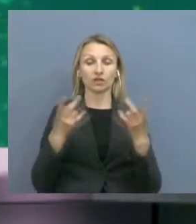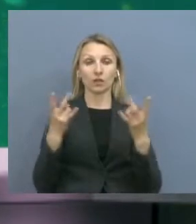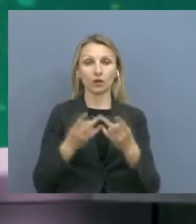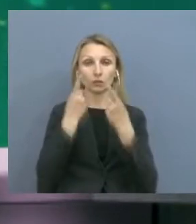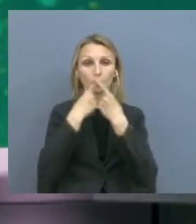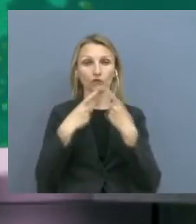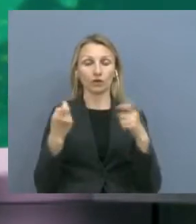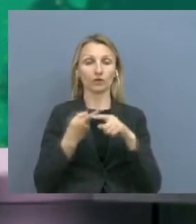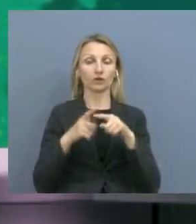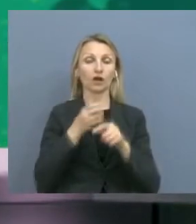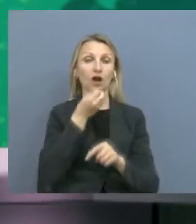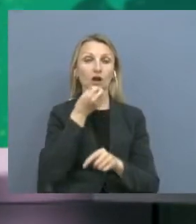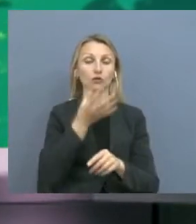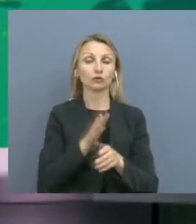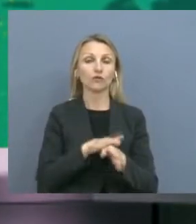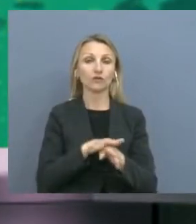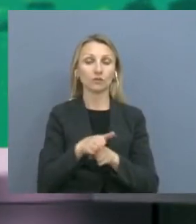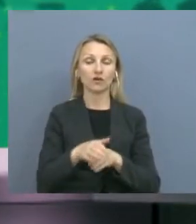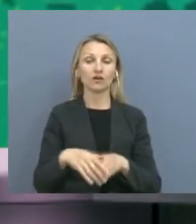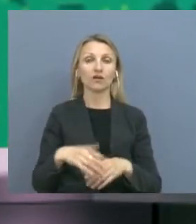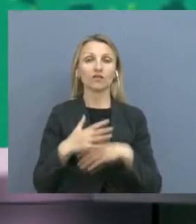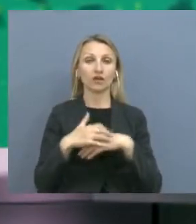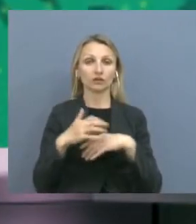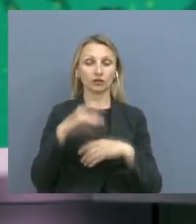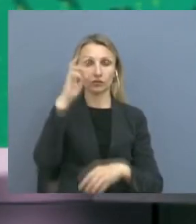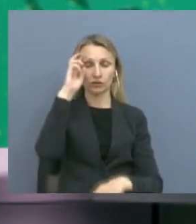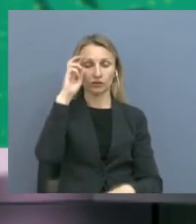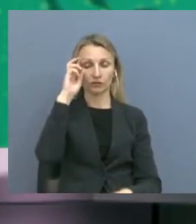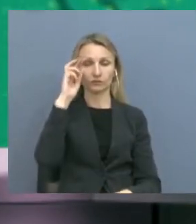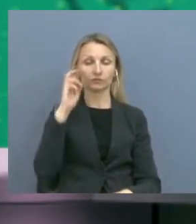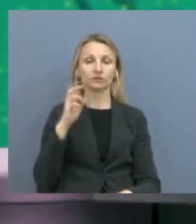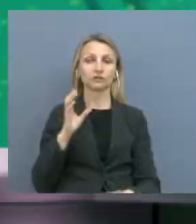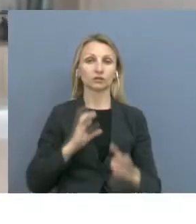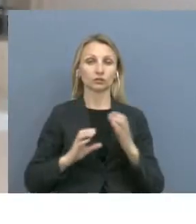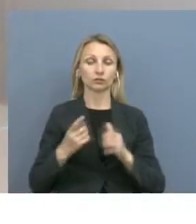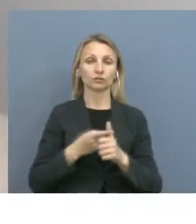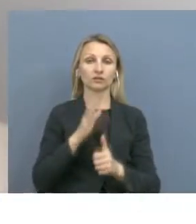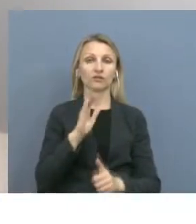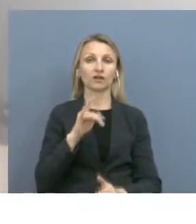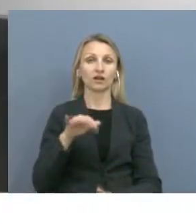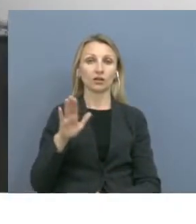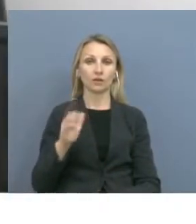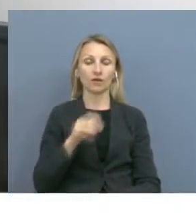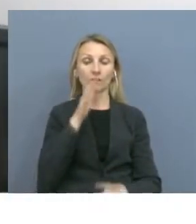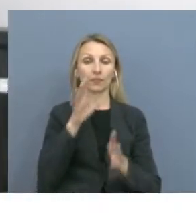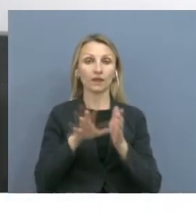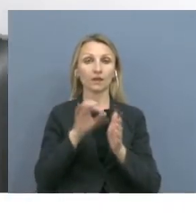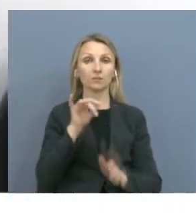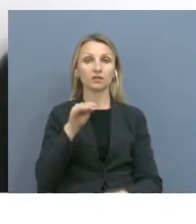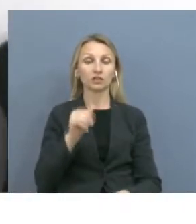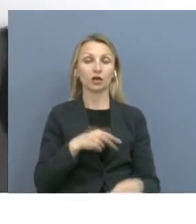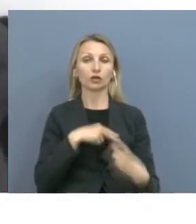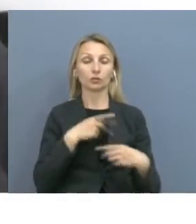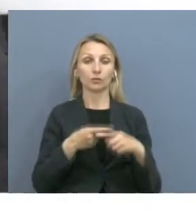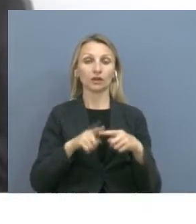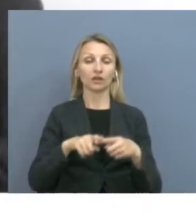Этот процесс хорошо отработан в Кокшетауском госуниверситете имени Шуканова Алиханова. Электронная биржа труда – это